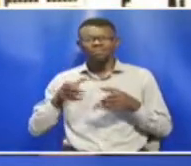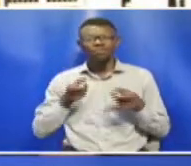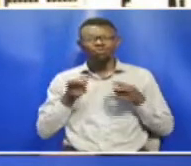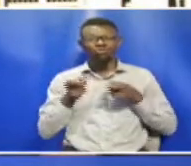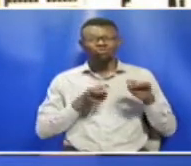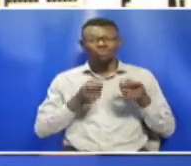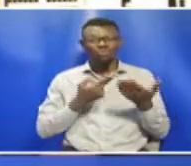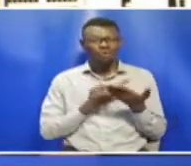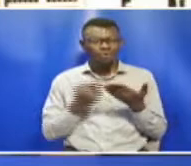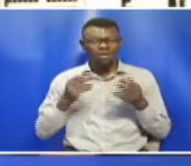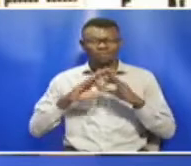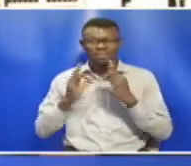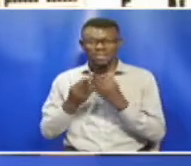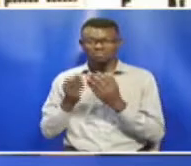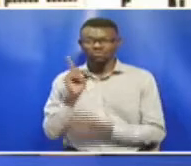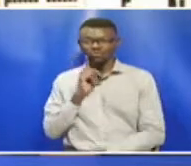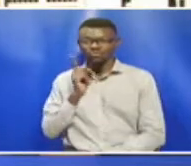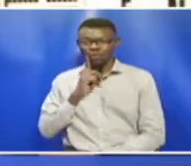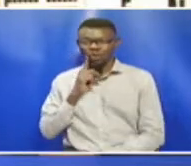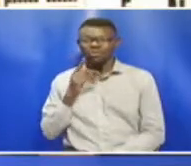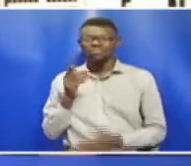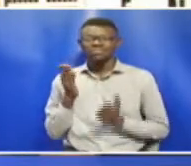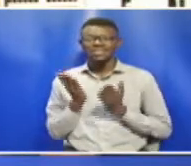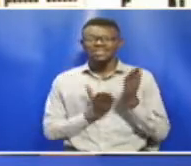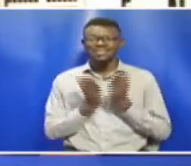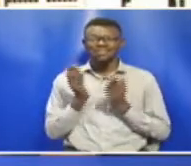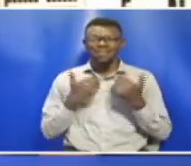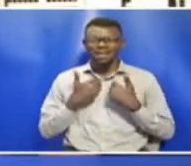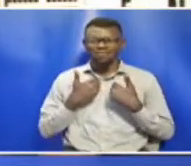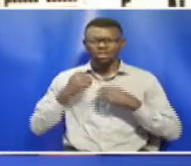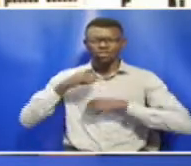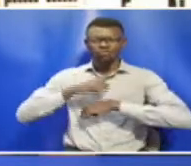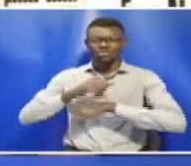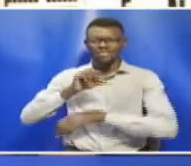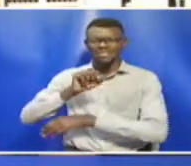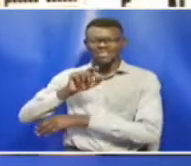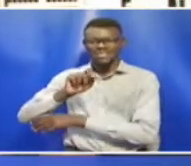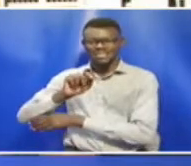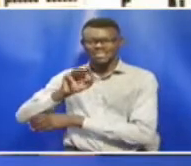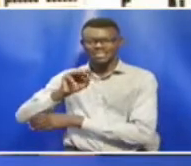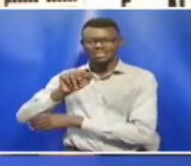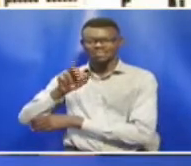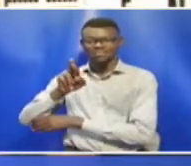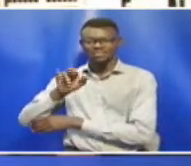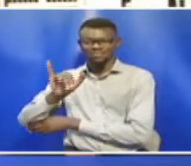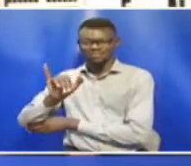kumidhinisha rasmi itafanyika hapo kesho katika shule ya St. Mary's Msongari.